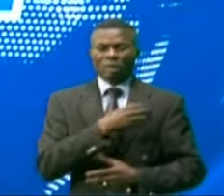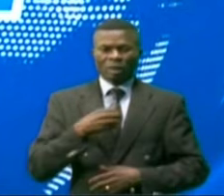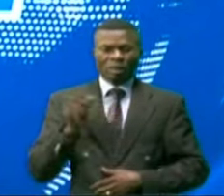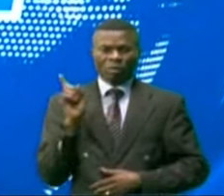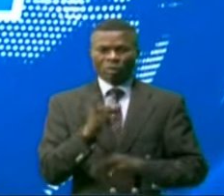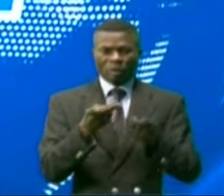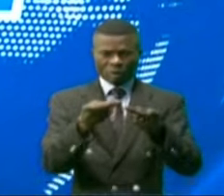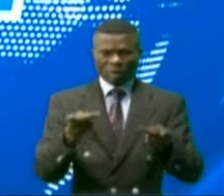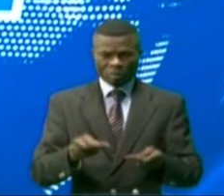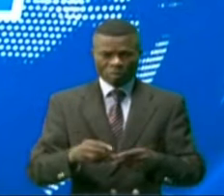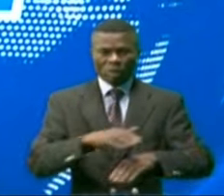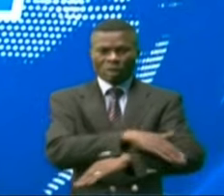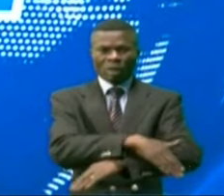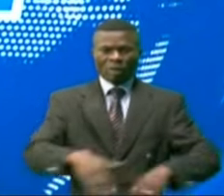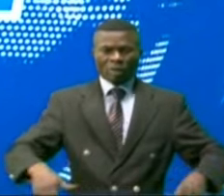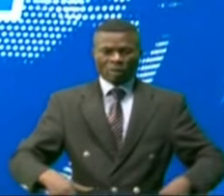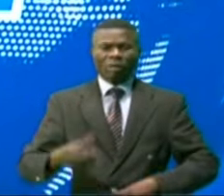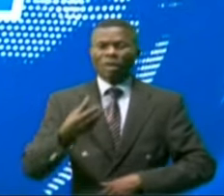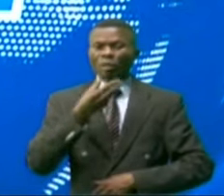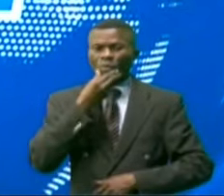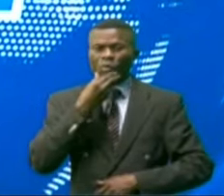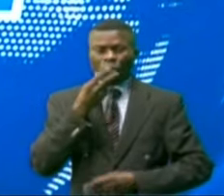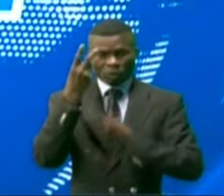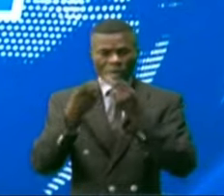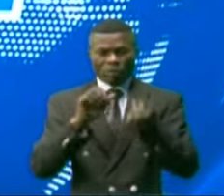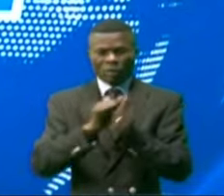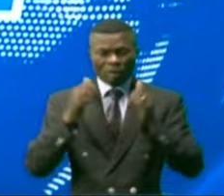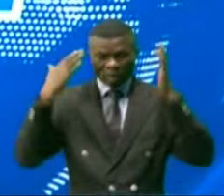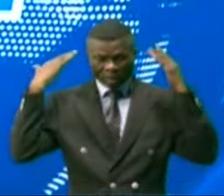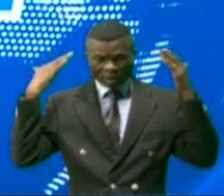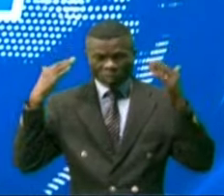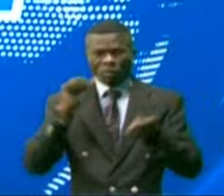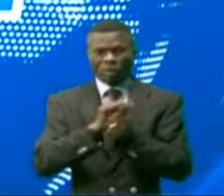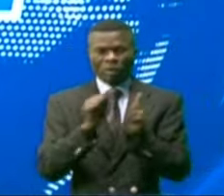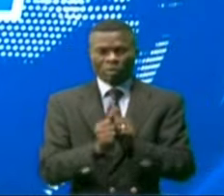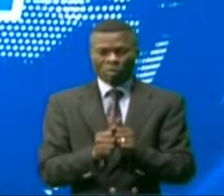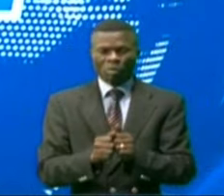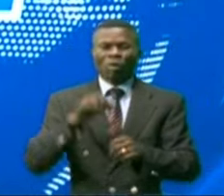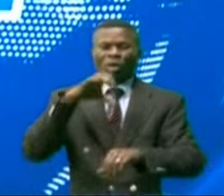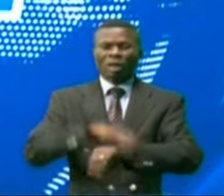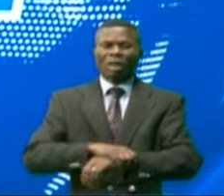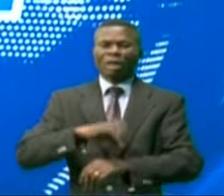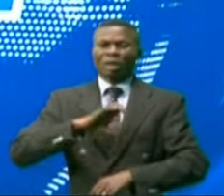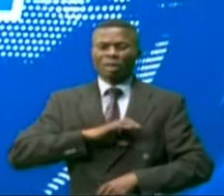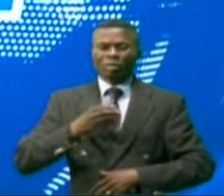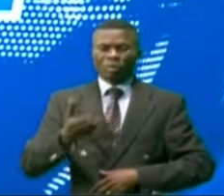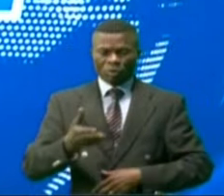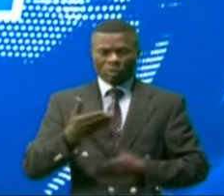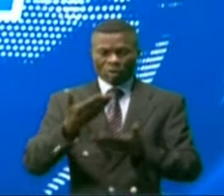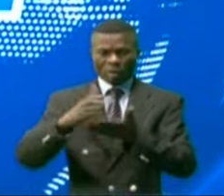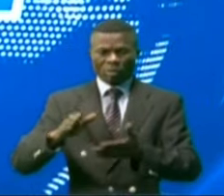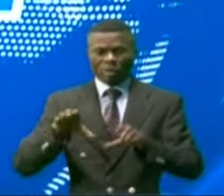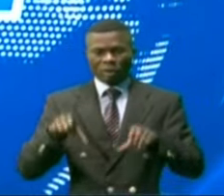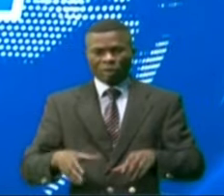poste de péage de Mbujimayi pour dissiper toute spéculation liée aux tracasseries policières dans cette partie du